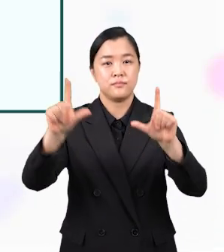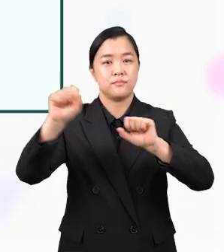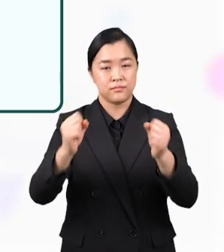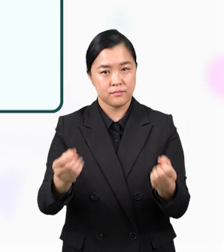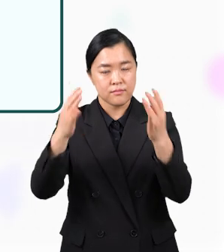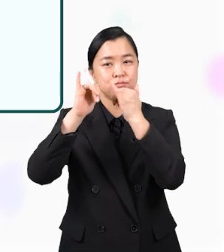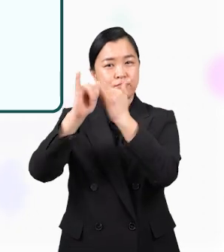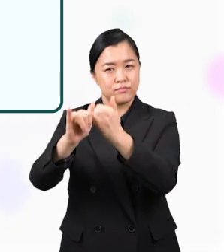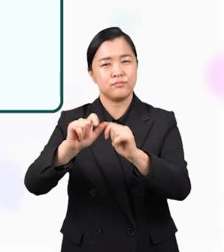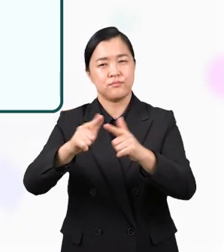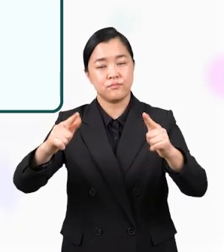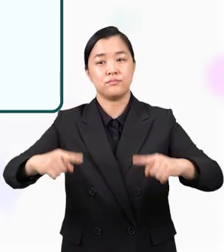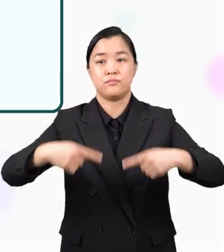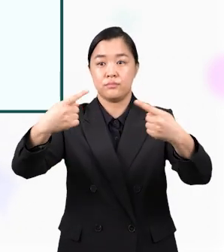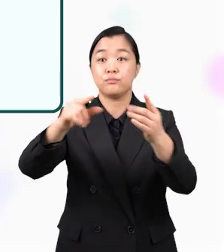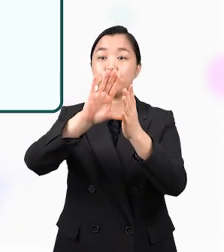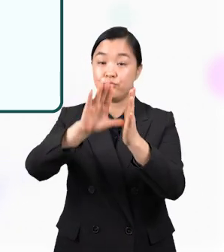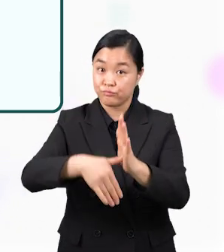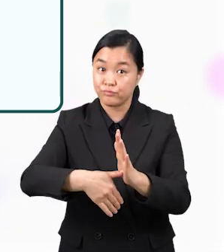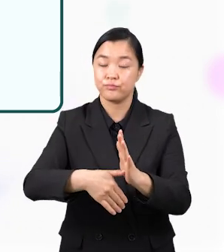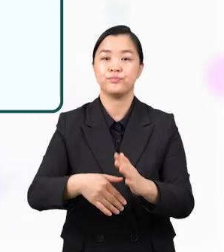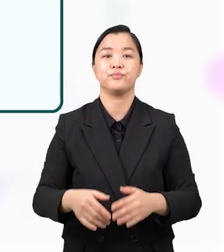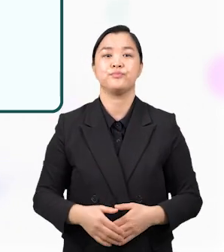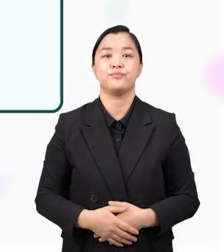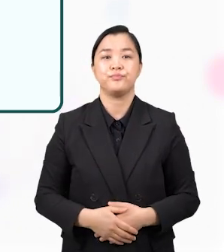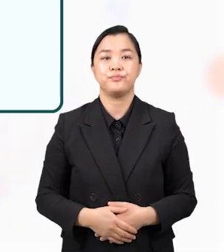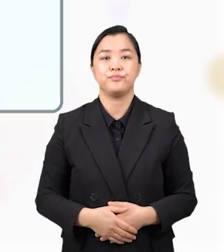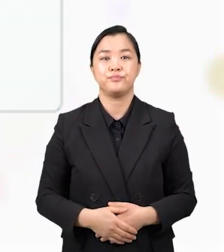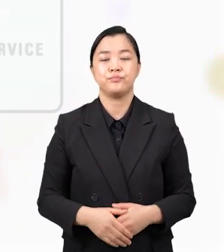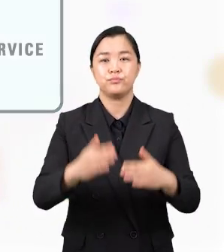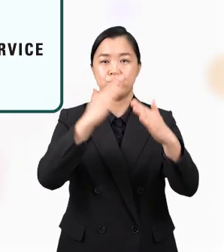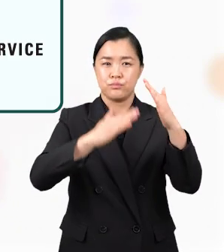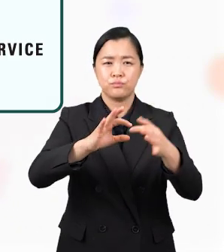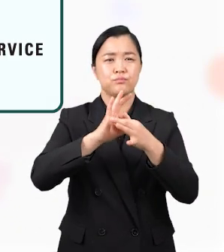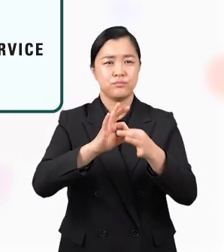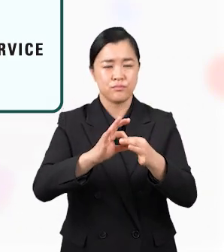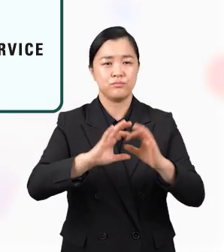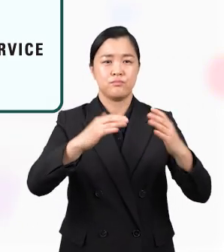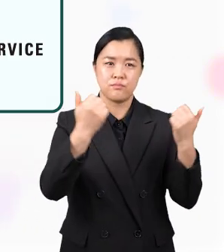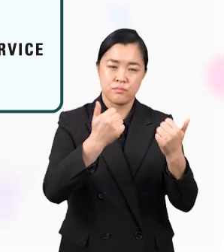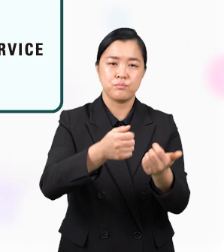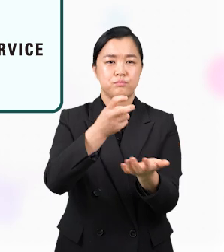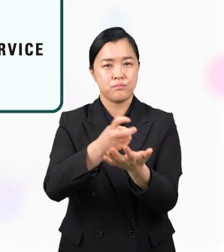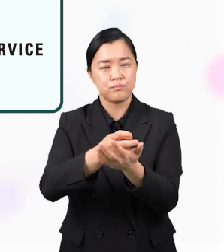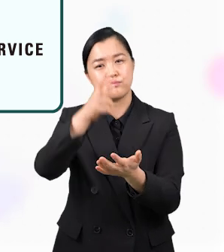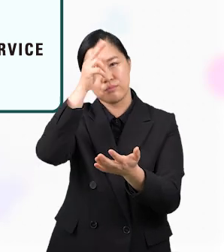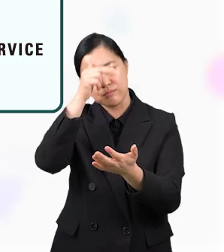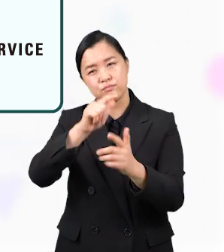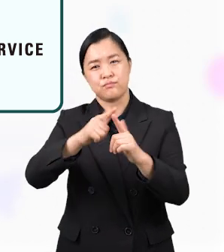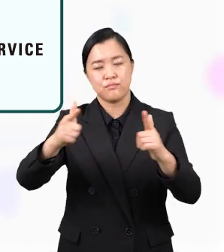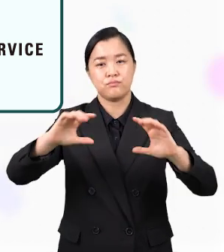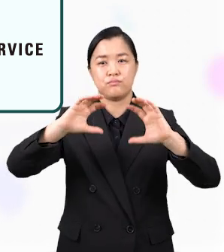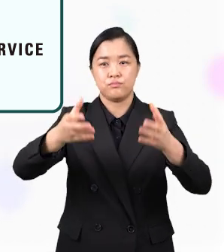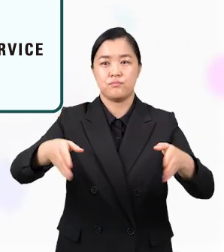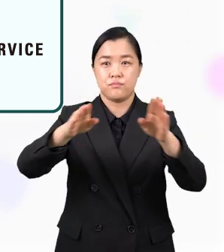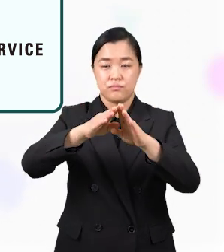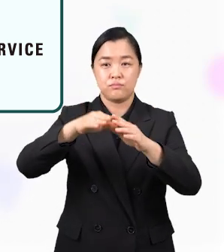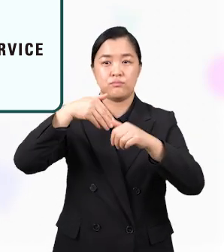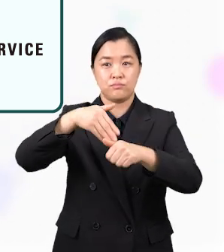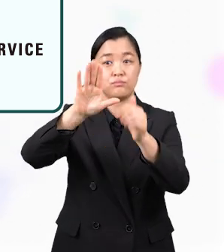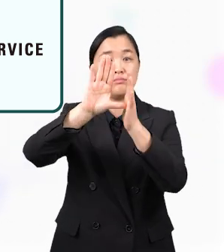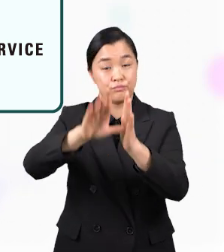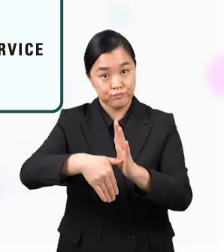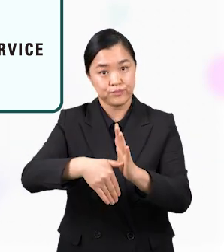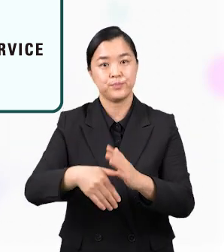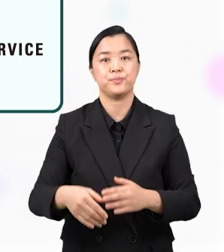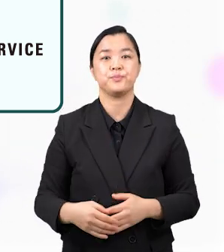주최하는 장애인의 날 행사에 수상자 등으로 참석하는 경우, 공무와 관련해 국회, 법원, 검찰, 기타